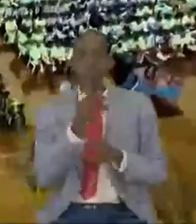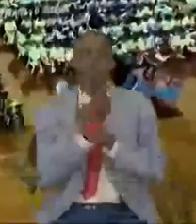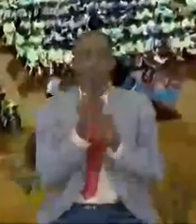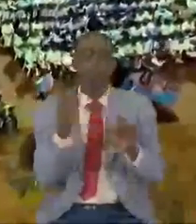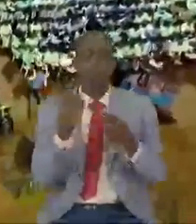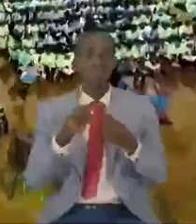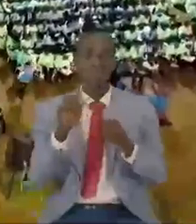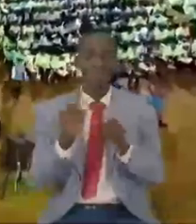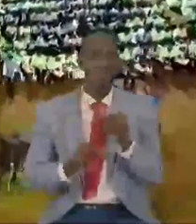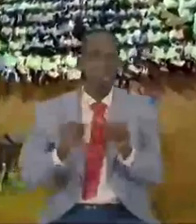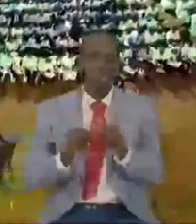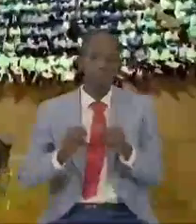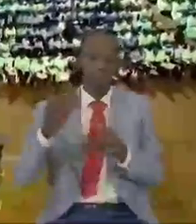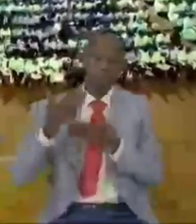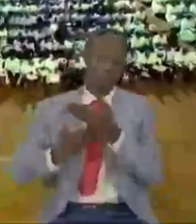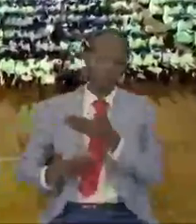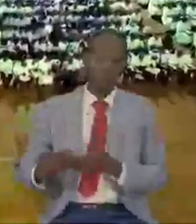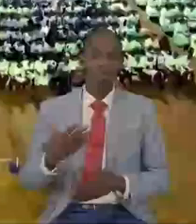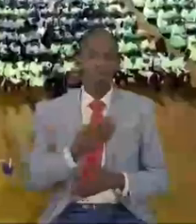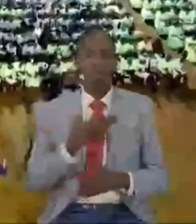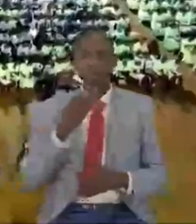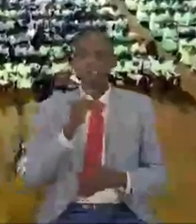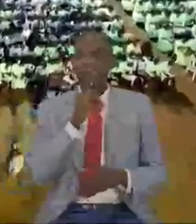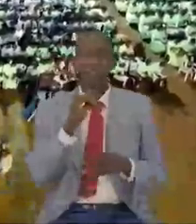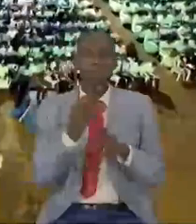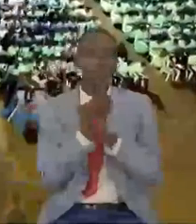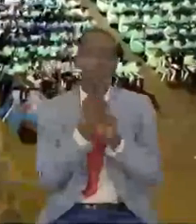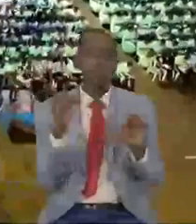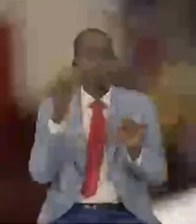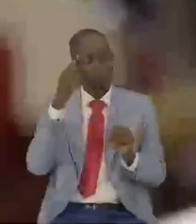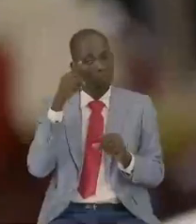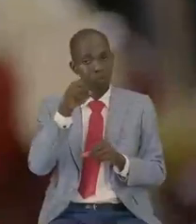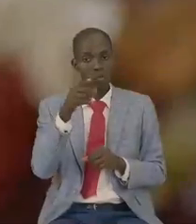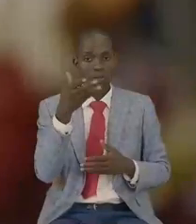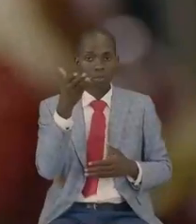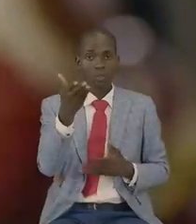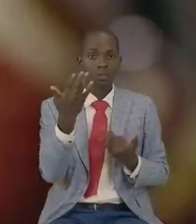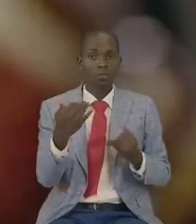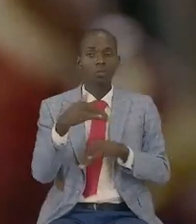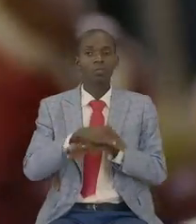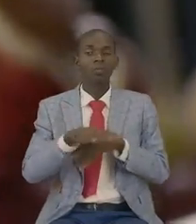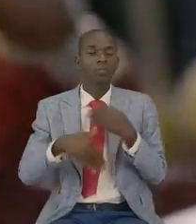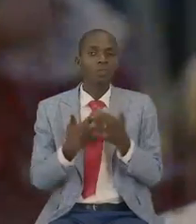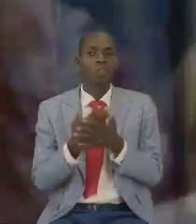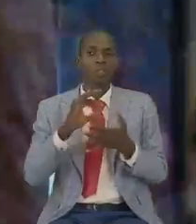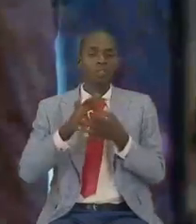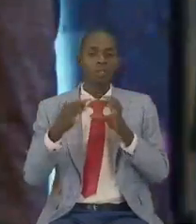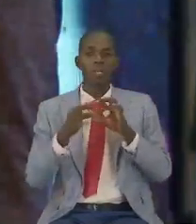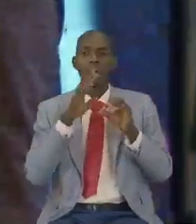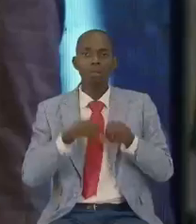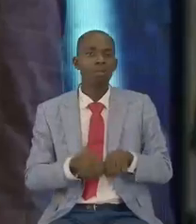pour chaque génération. Et il y a la rédemption pour toi là-bas ce soir. Toutes tes chaînes sont brisées ce